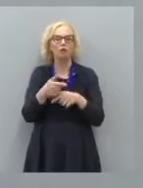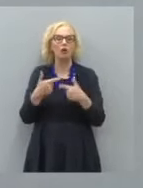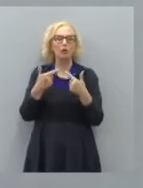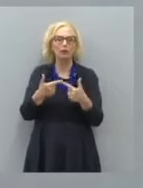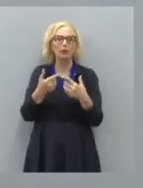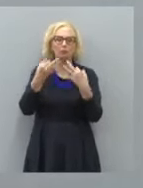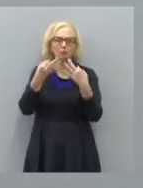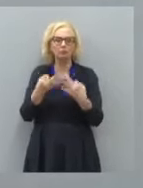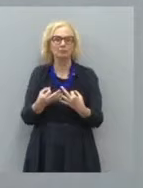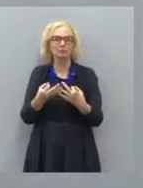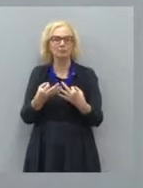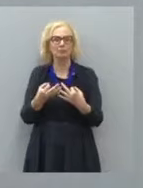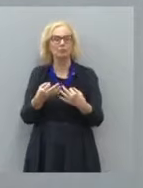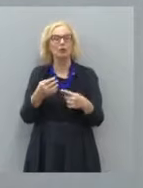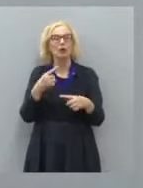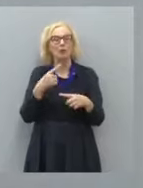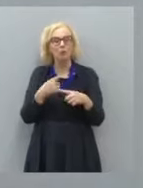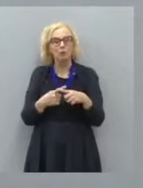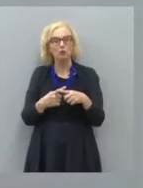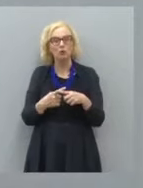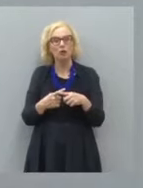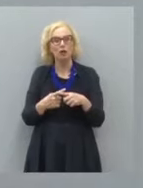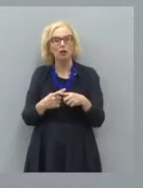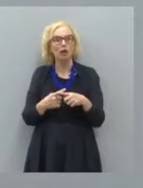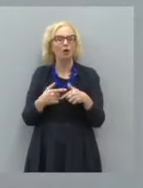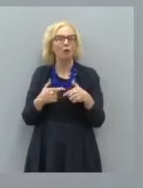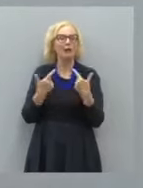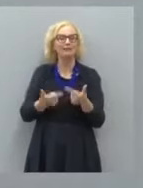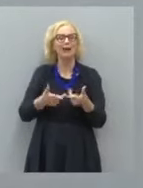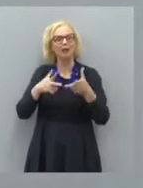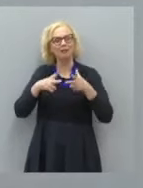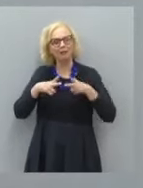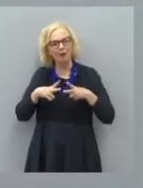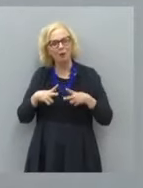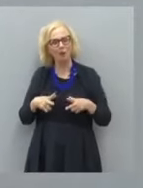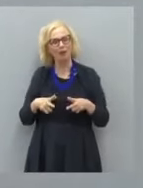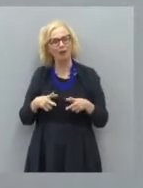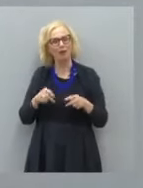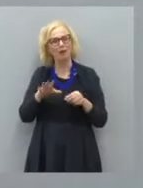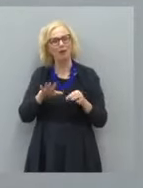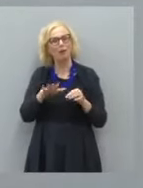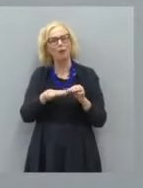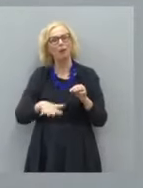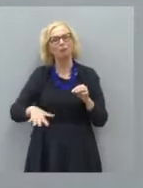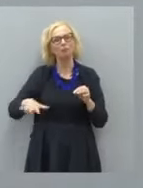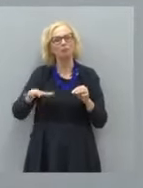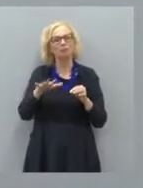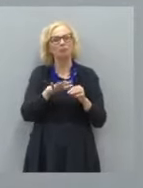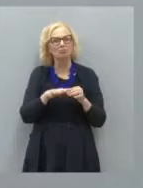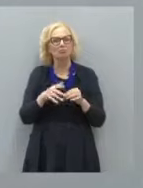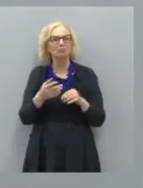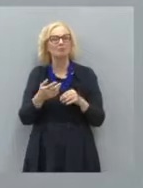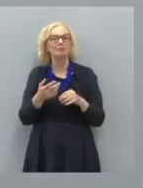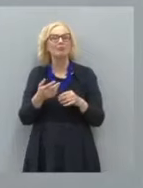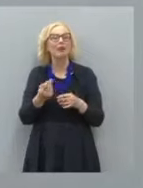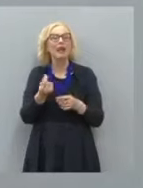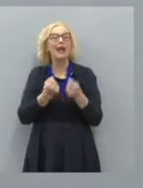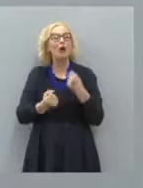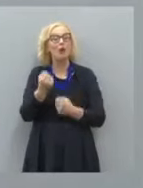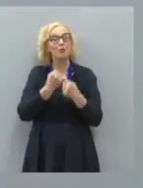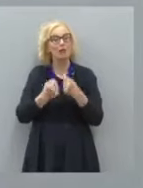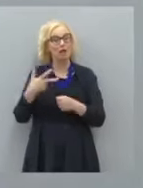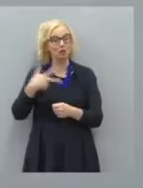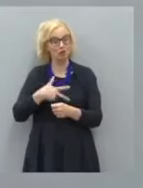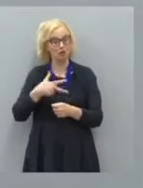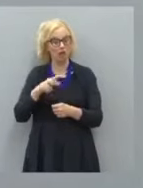e dico io a mettere in tranquillità quello che il tessuto economico e sociale trentino per poter oggi parlare